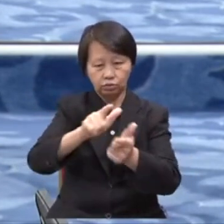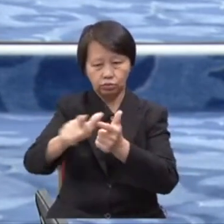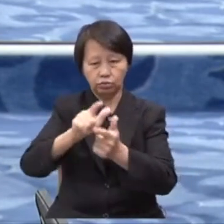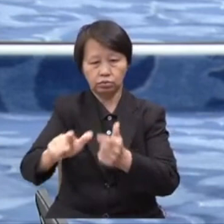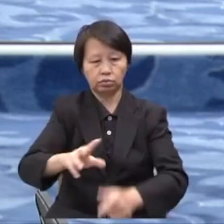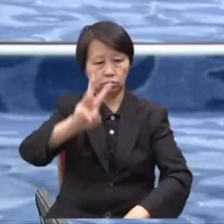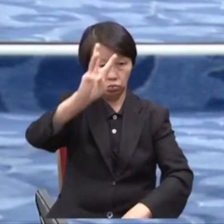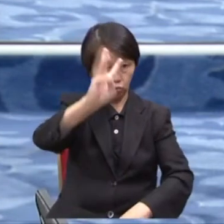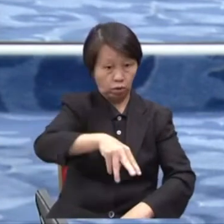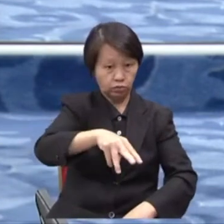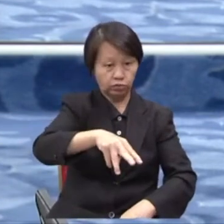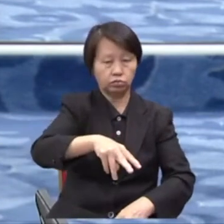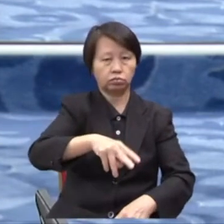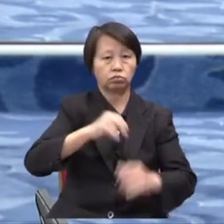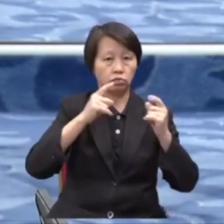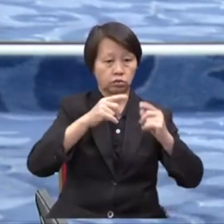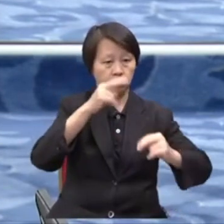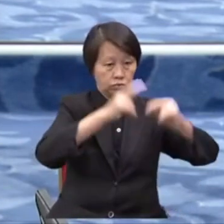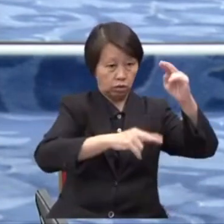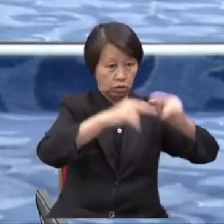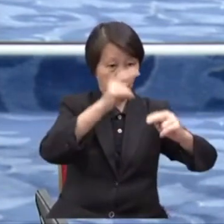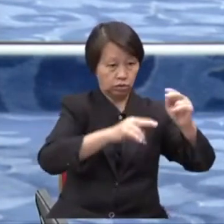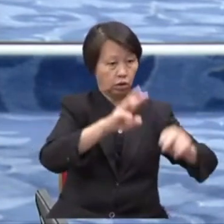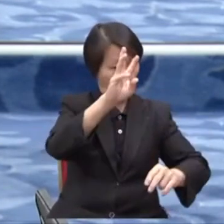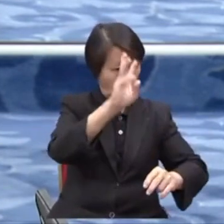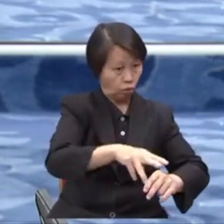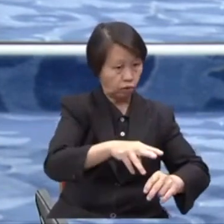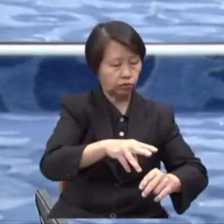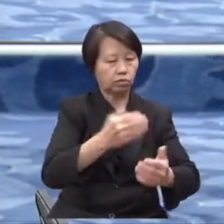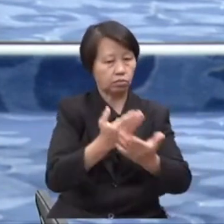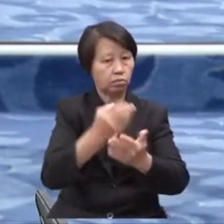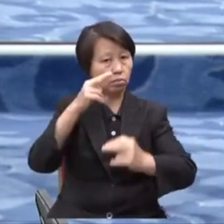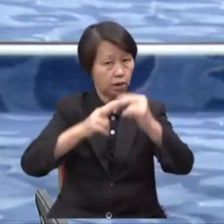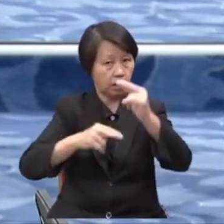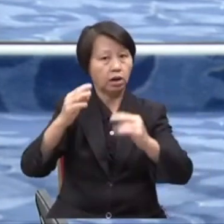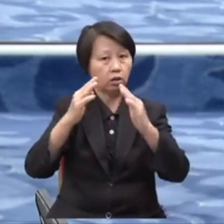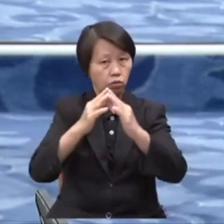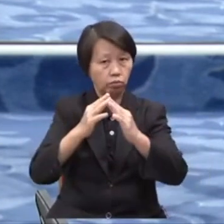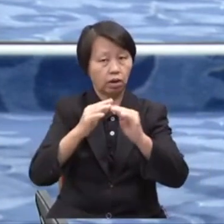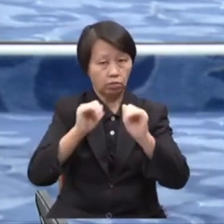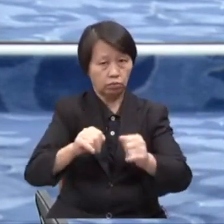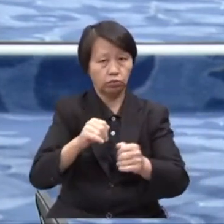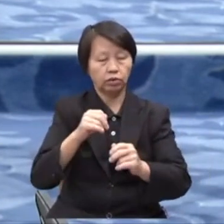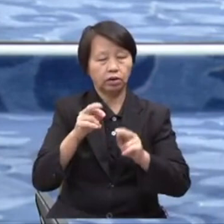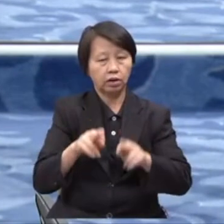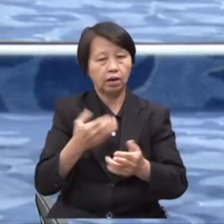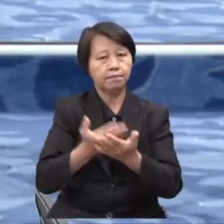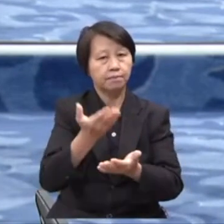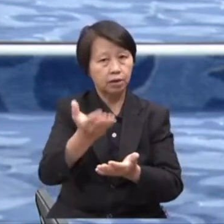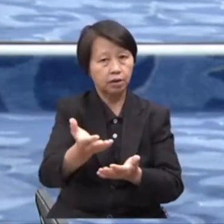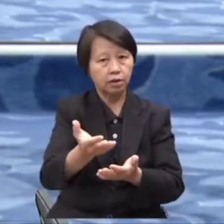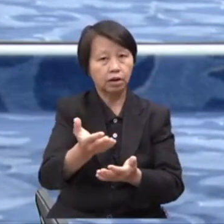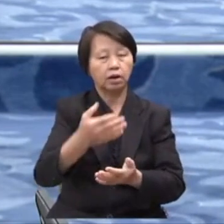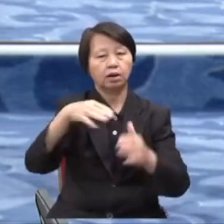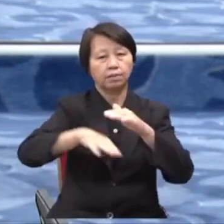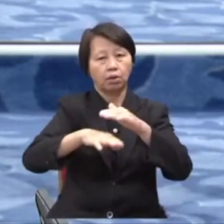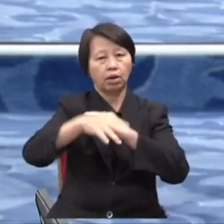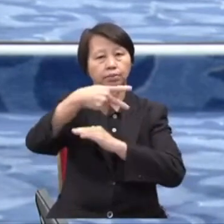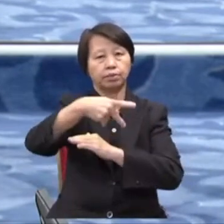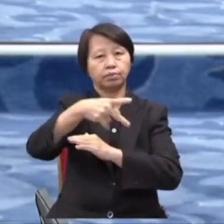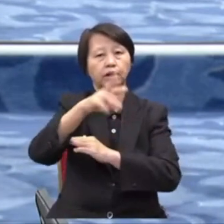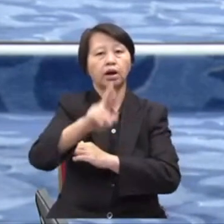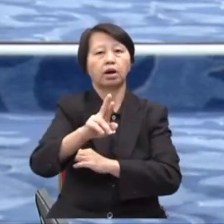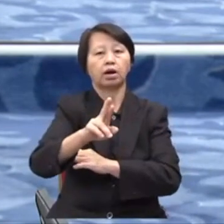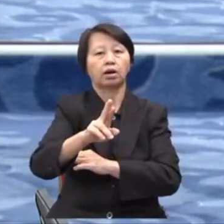diwajibkan membina rumah mampu milik dan rumah perumahan atau di bawah